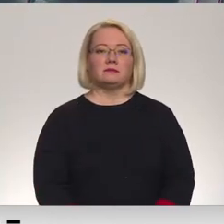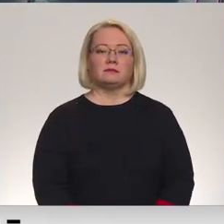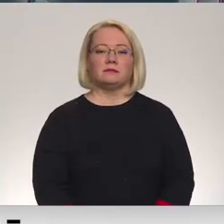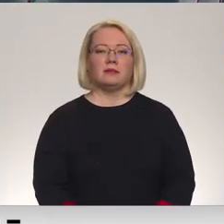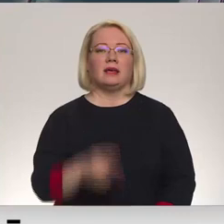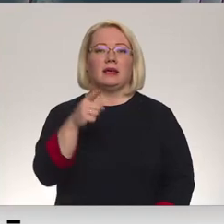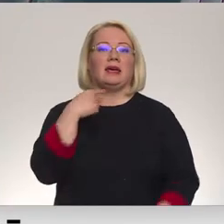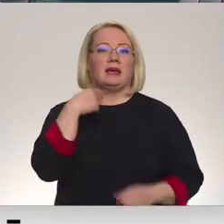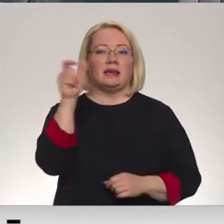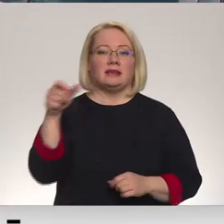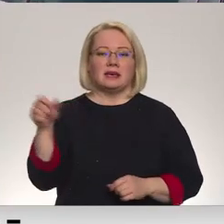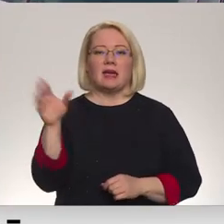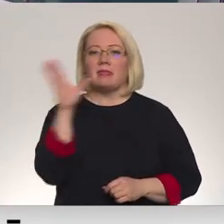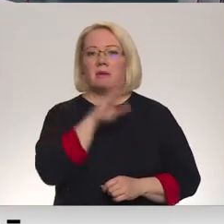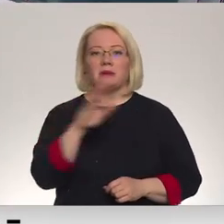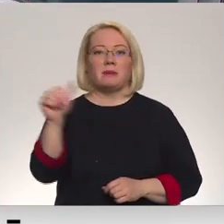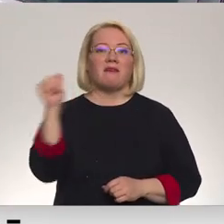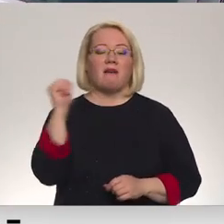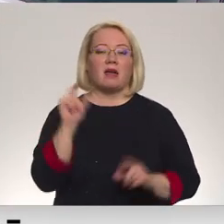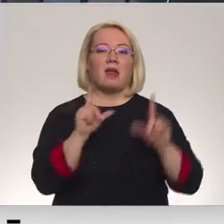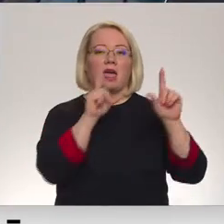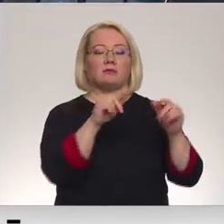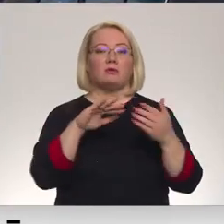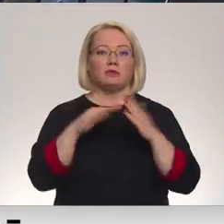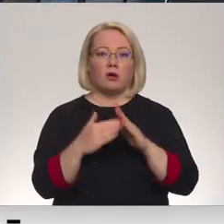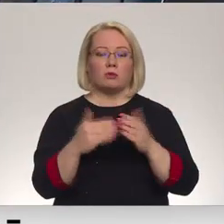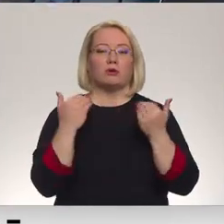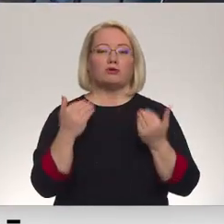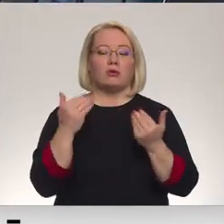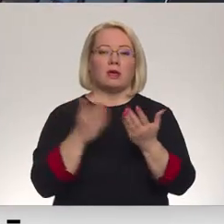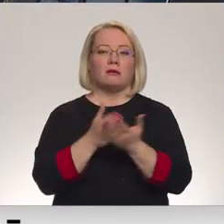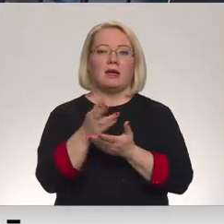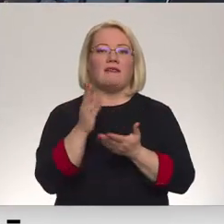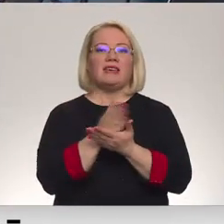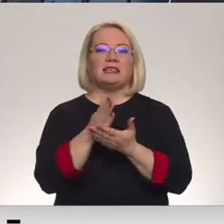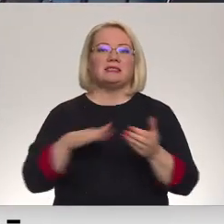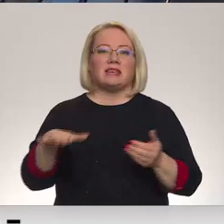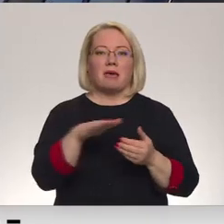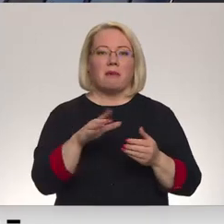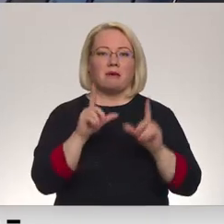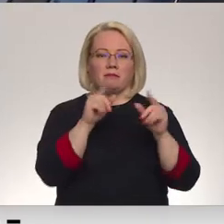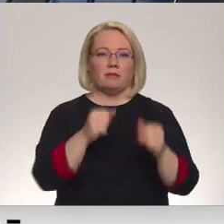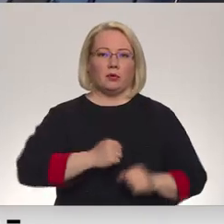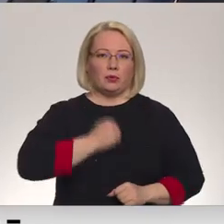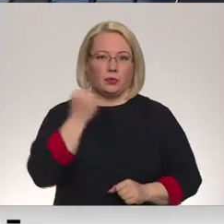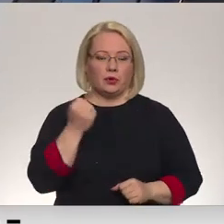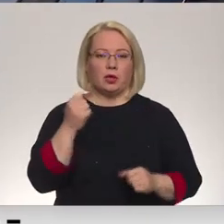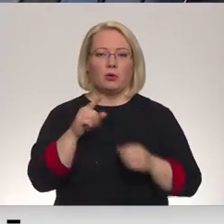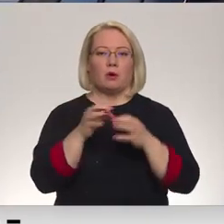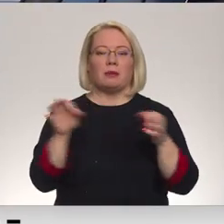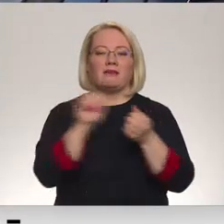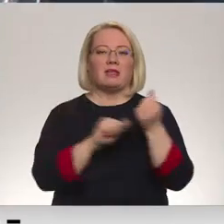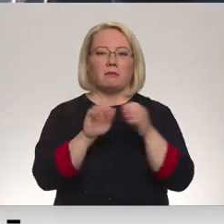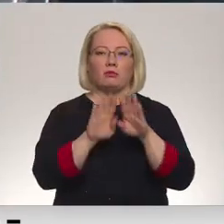Tiem rīdziniekiem, kuri nepaguva jau vakar aizbraukt uz laukiem, šodien došanās Vidzemes virzienā varētu būt apgrūtināta, jo brīvdabas